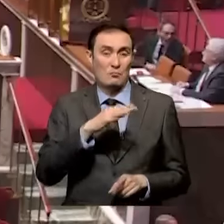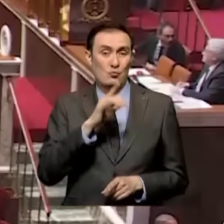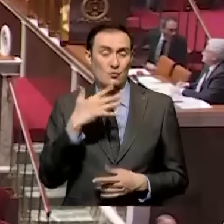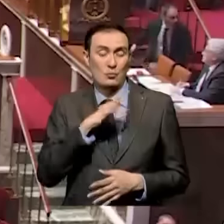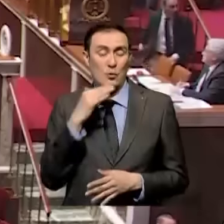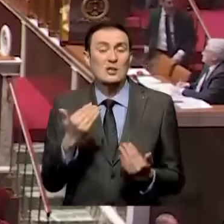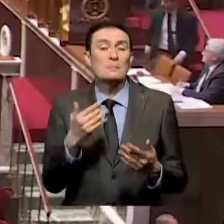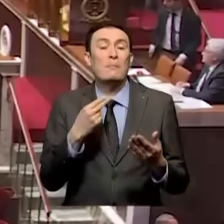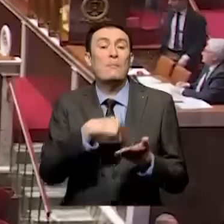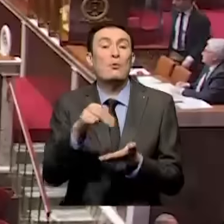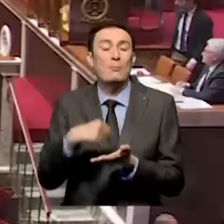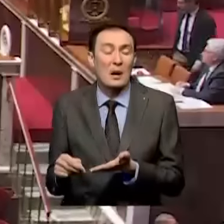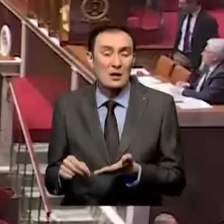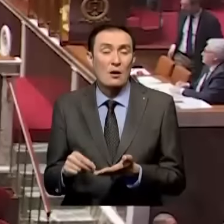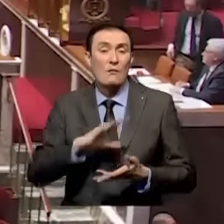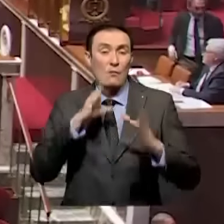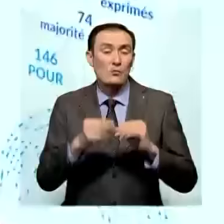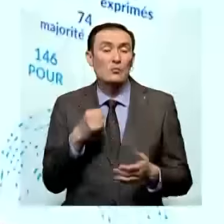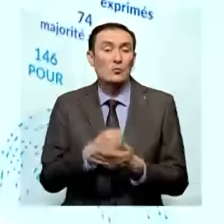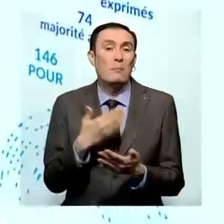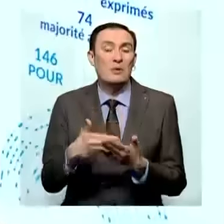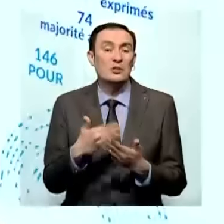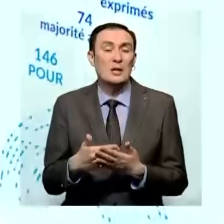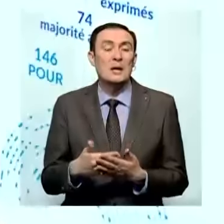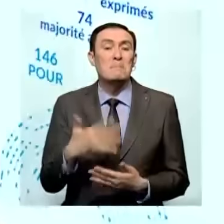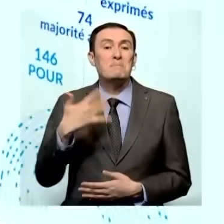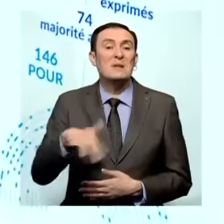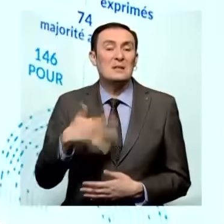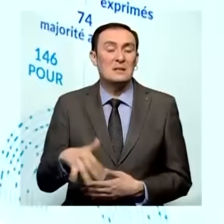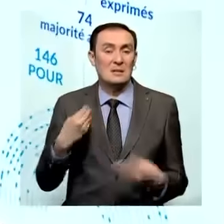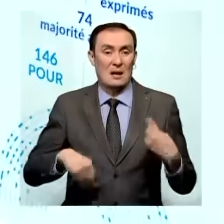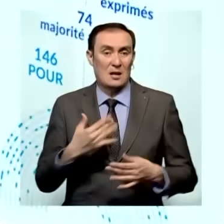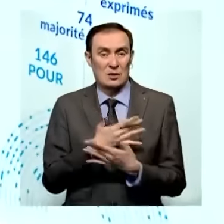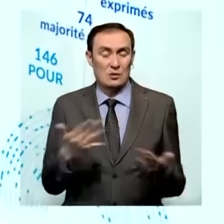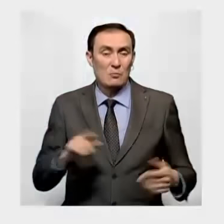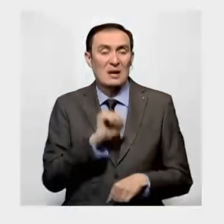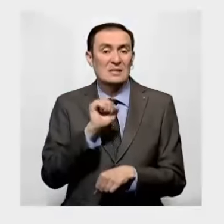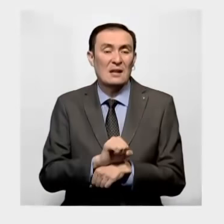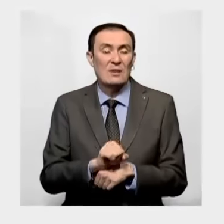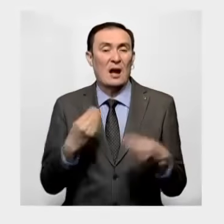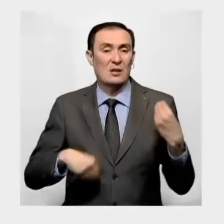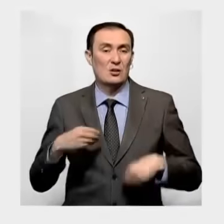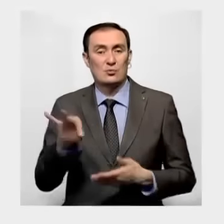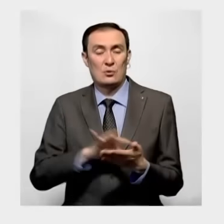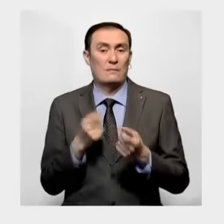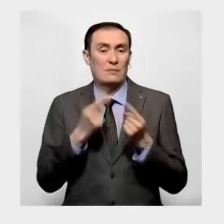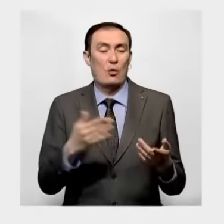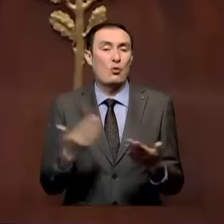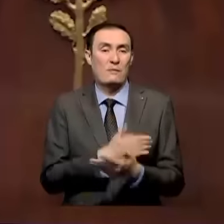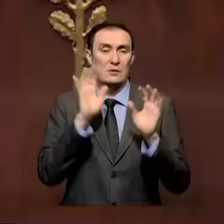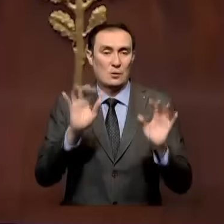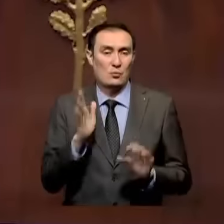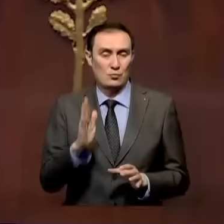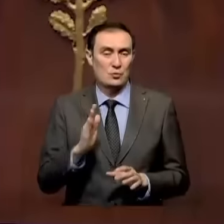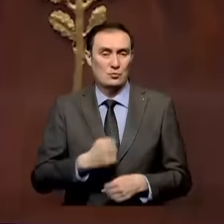то сегодня потребительская корзина выросла до почти полусотни артиклей. Остановить эпидемию моды на выброс призван новый закон.